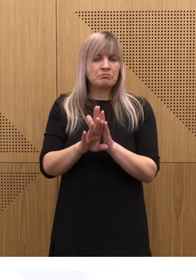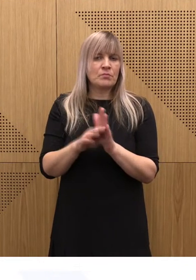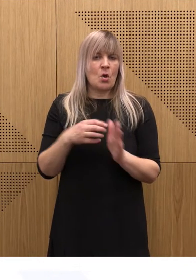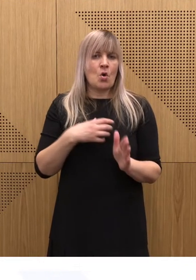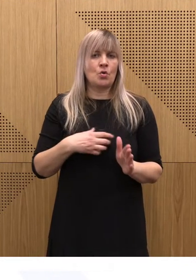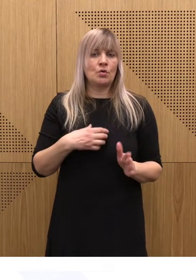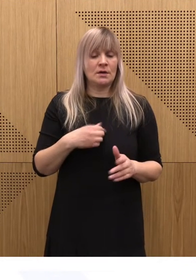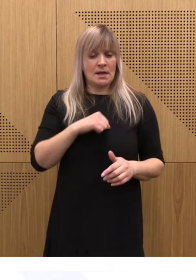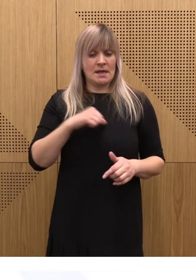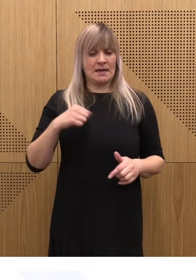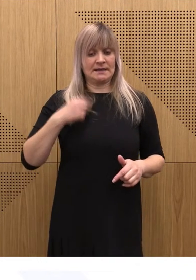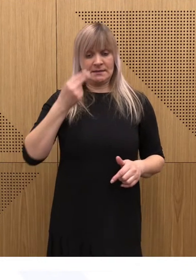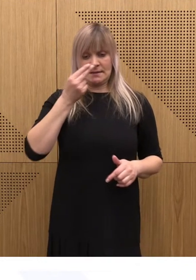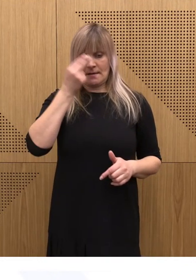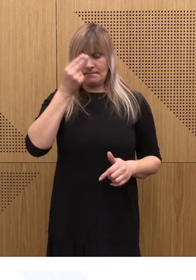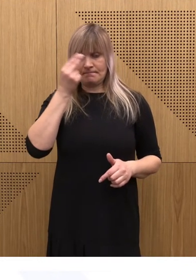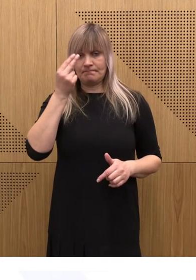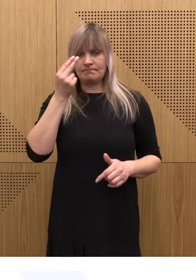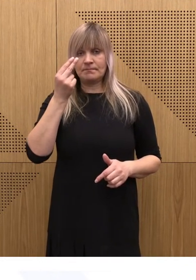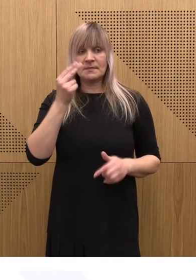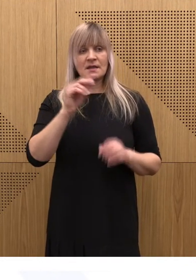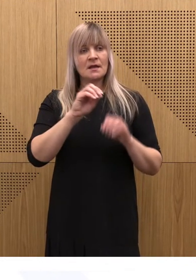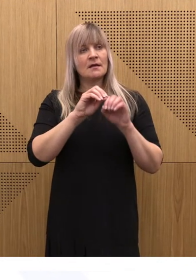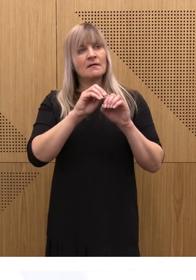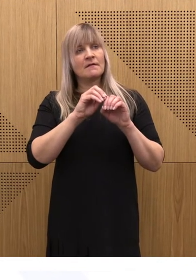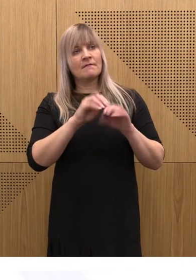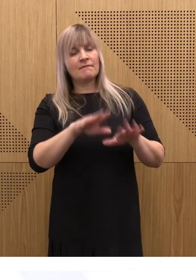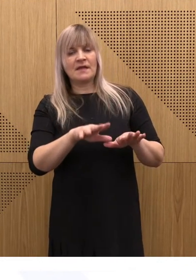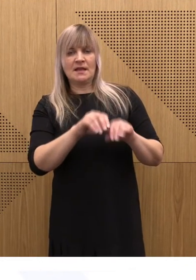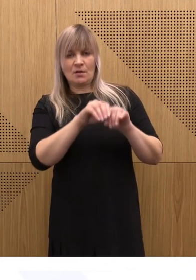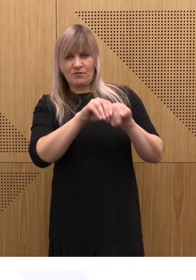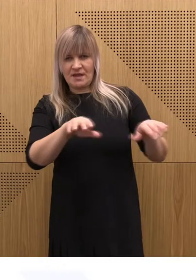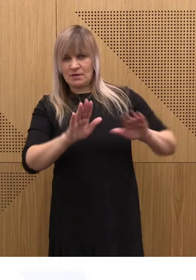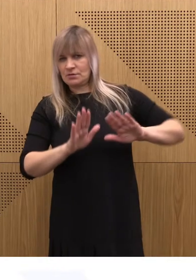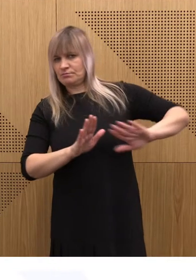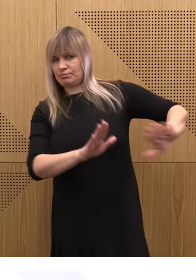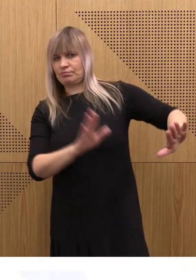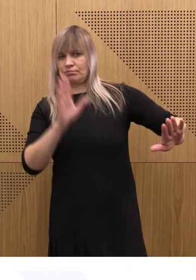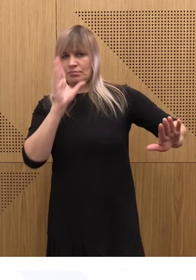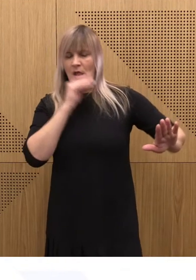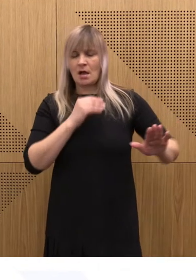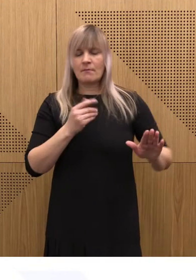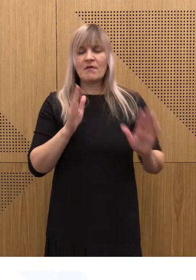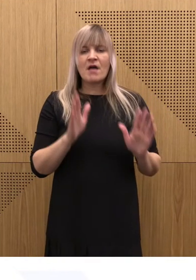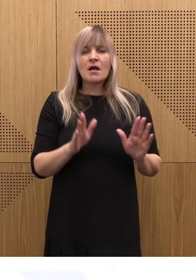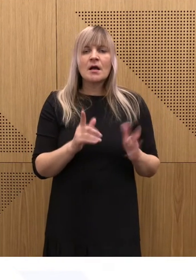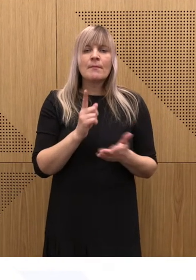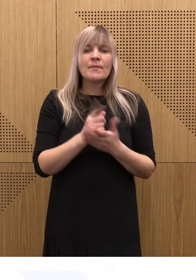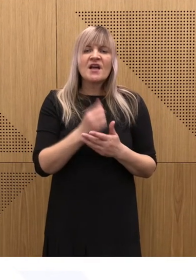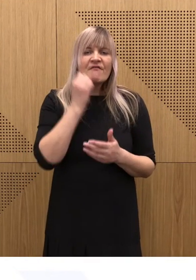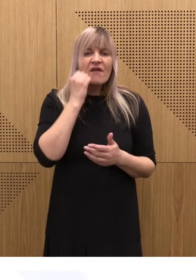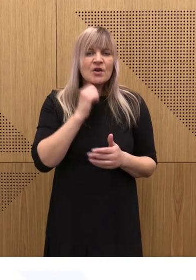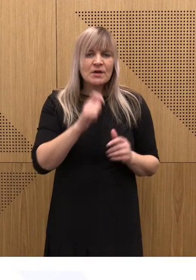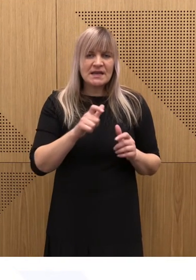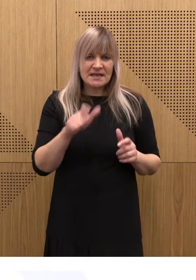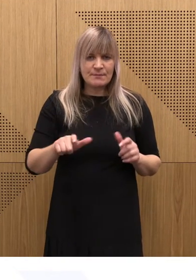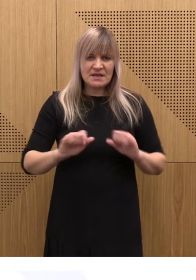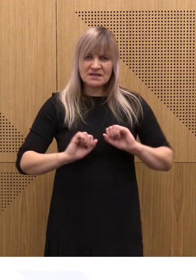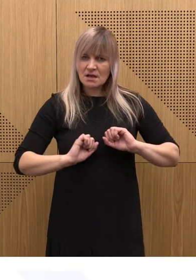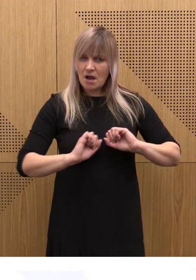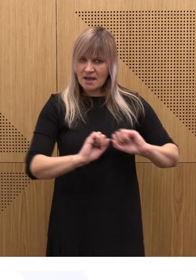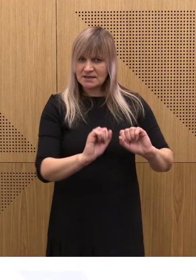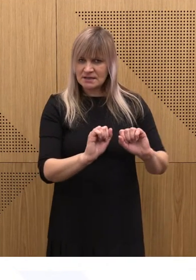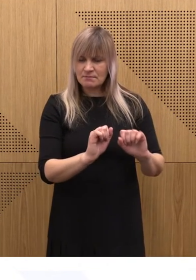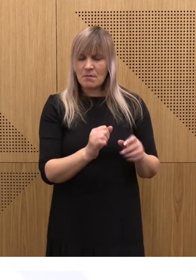ise kõik, mis võimalik, et viirust eemal hoida. Me peame eriliselt kaitsma vanemaid inimesi ja ka teisi, kes